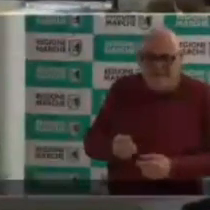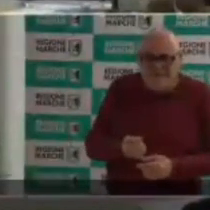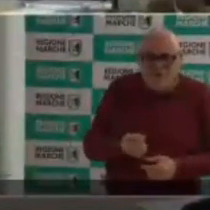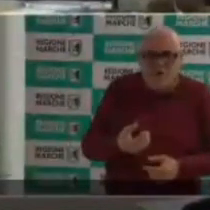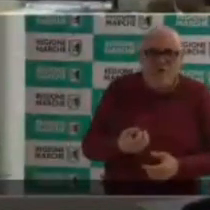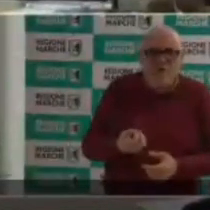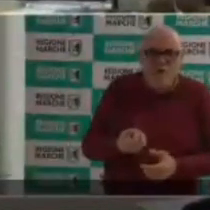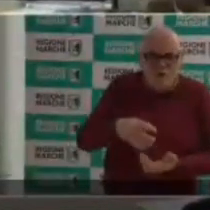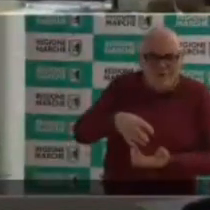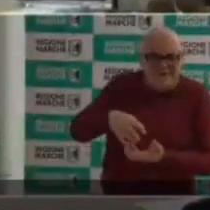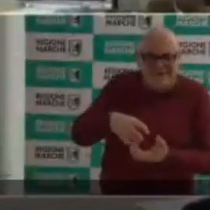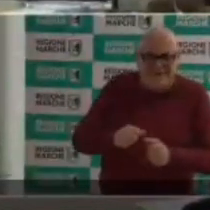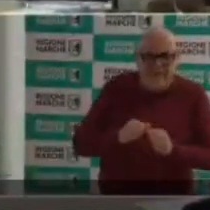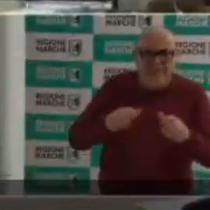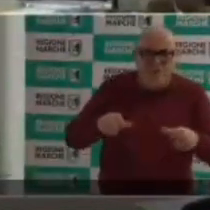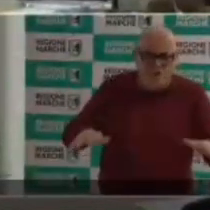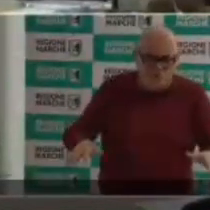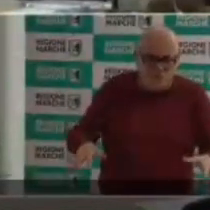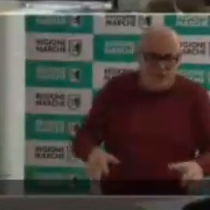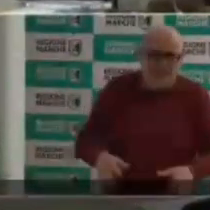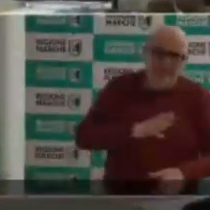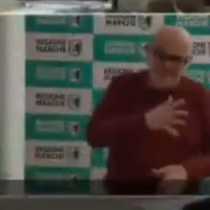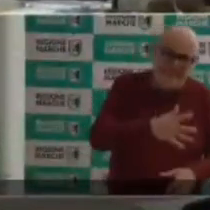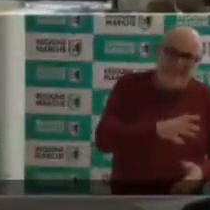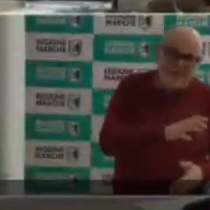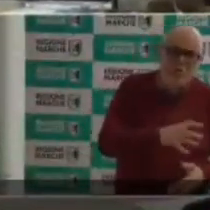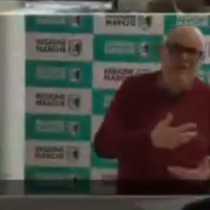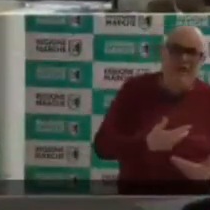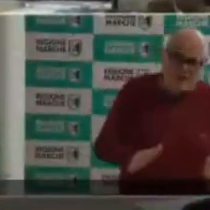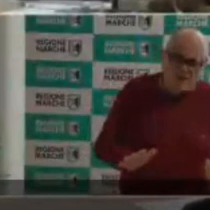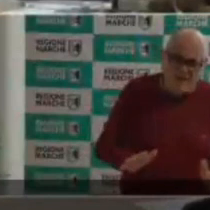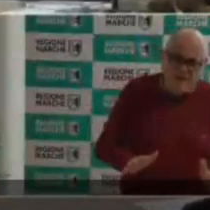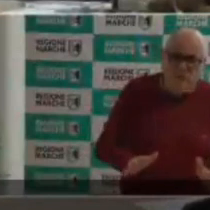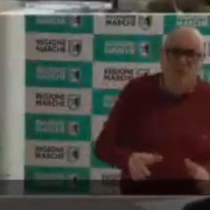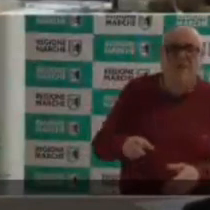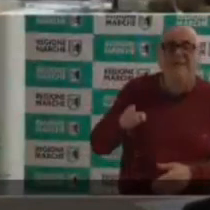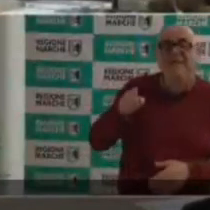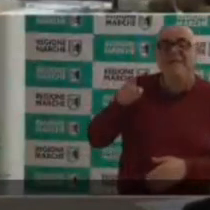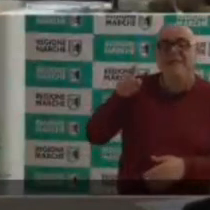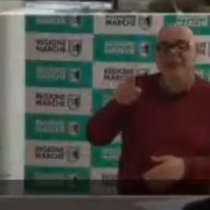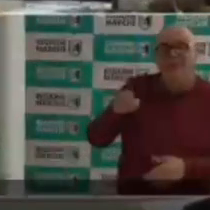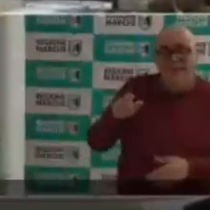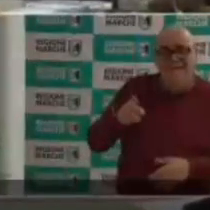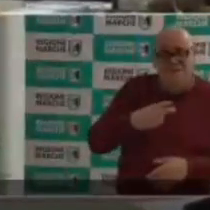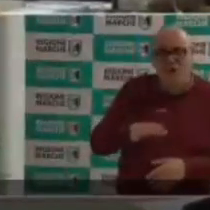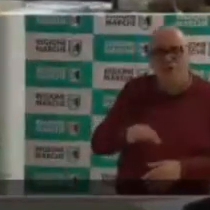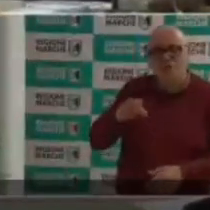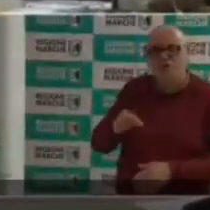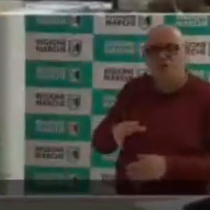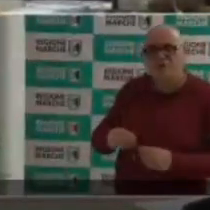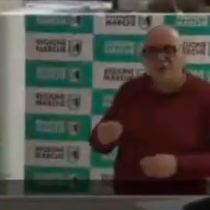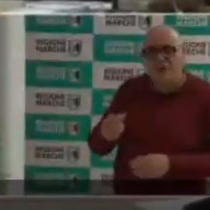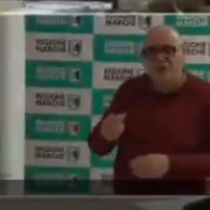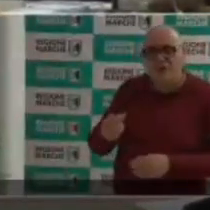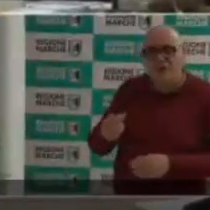l'hanno fatto tantissime regioni, grazie a voi e grazie in parte anche a noi, ha fatto la scelta di fare un progetto. A volte, diciamo,